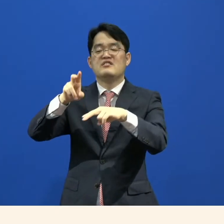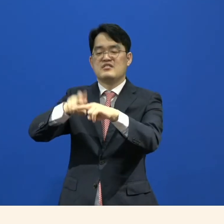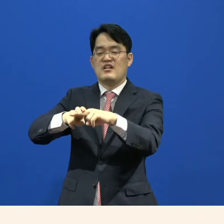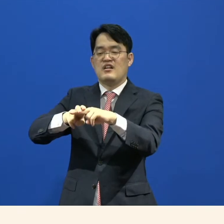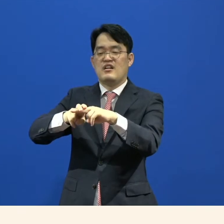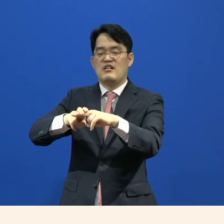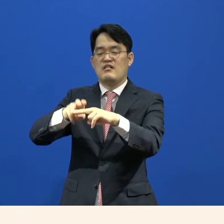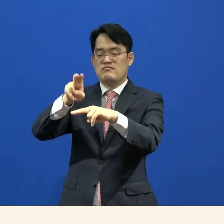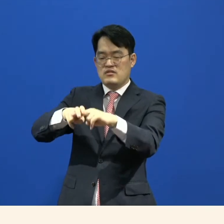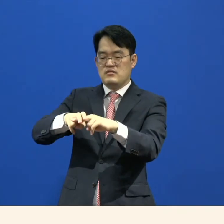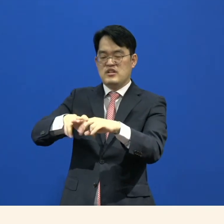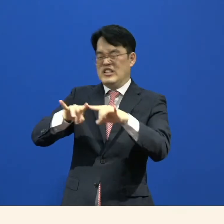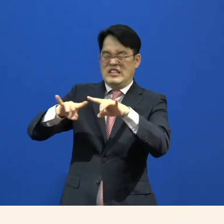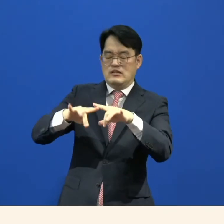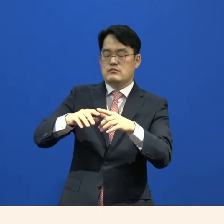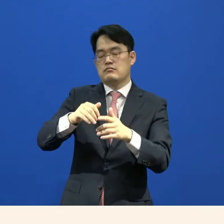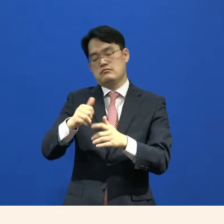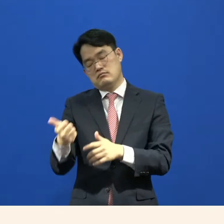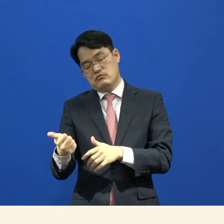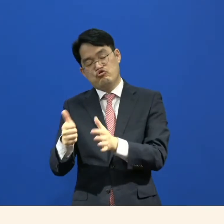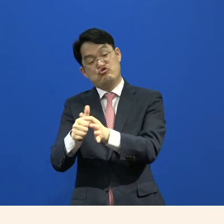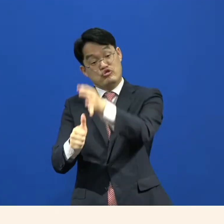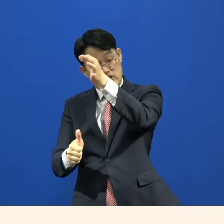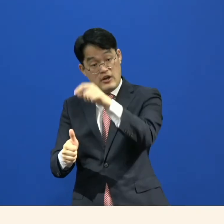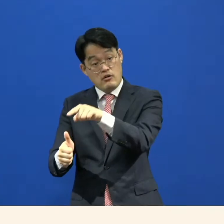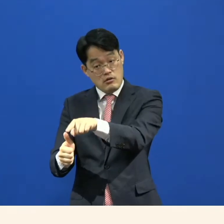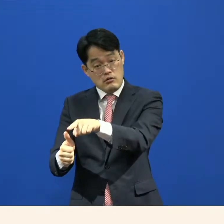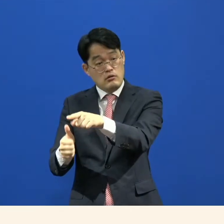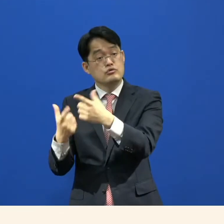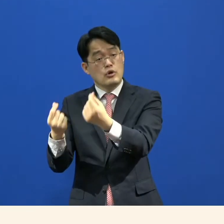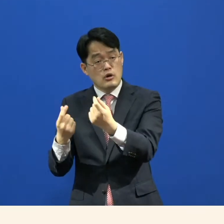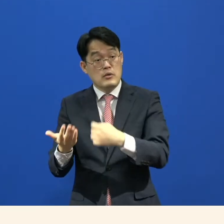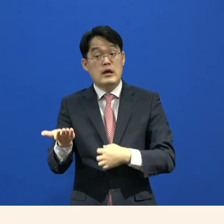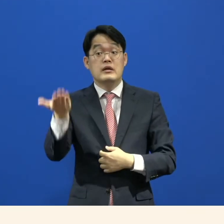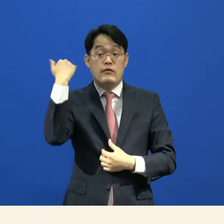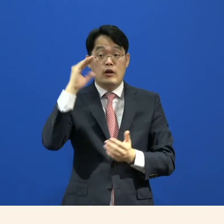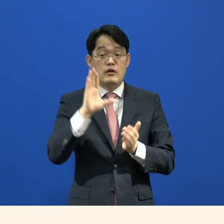누가 그것을 자랑하고 있다면 너 미쳤니? 그럴 거예요.